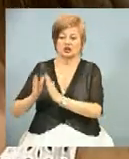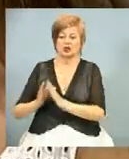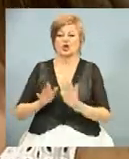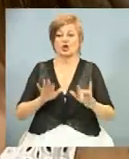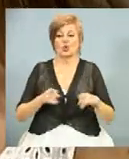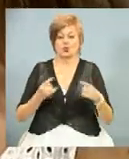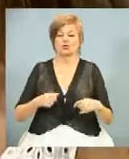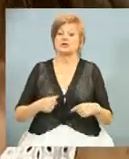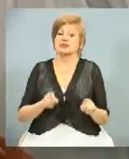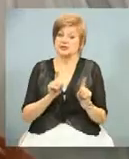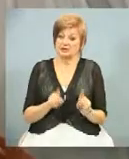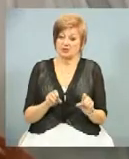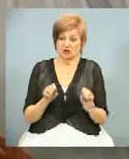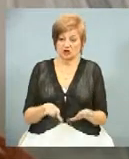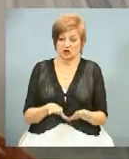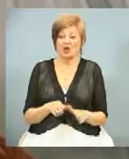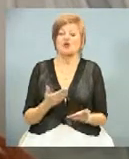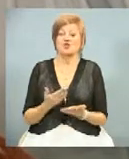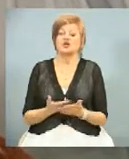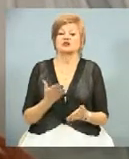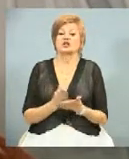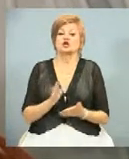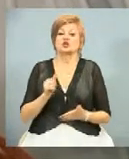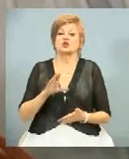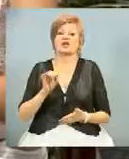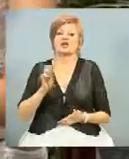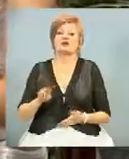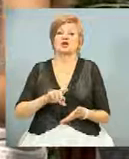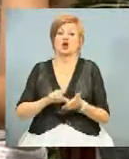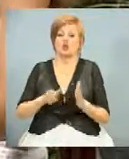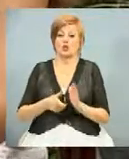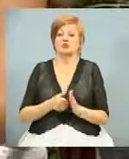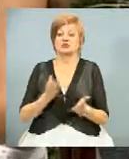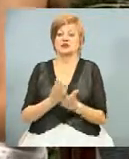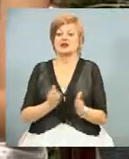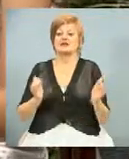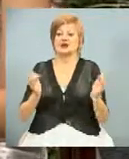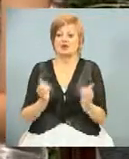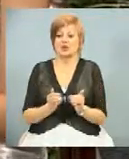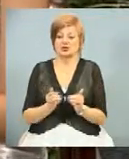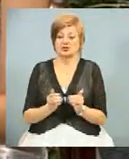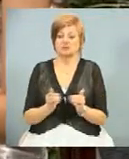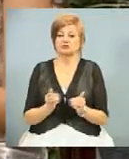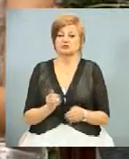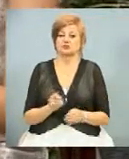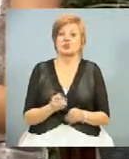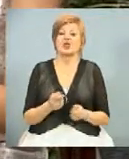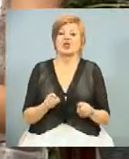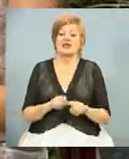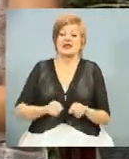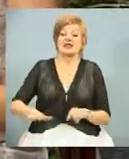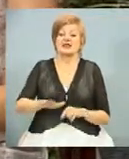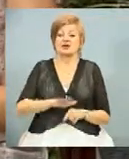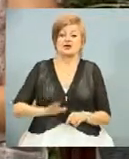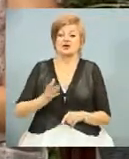комп'ютер і тому подібне. Оце і є суверенітет. Тобто твоя кімната є таким маленьким-маленьким суверенітетом. Тобто такою територією,